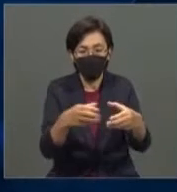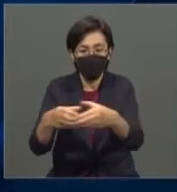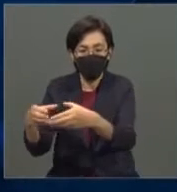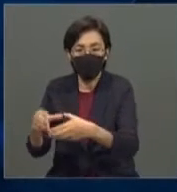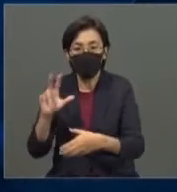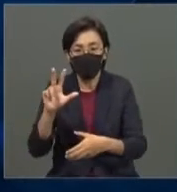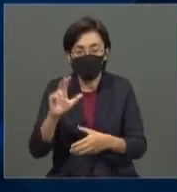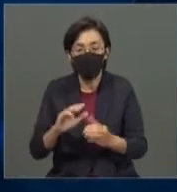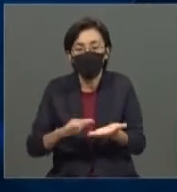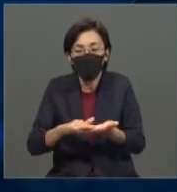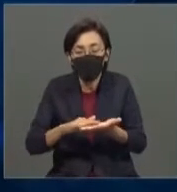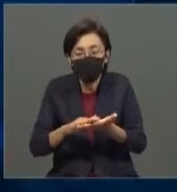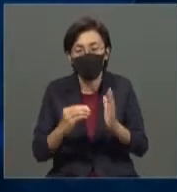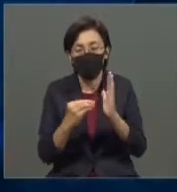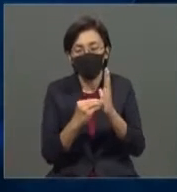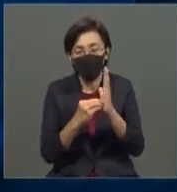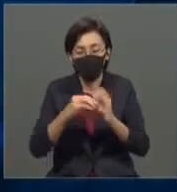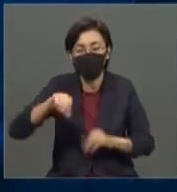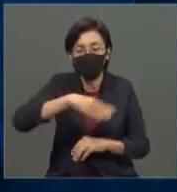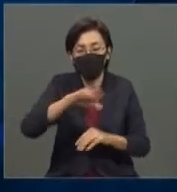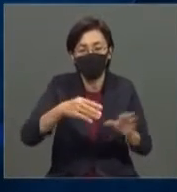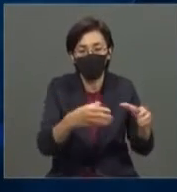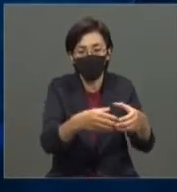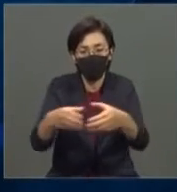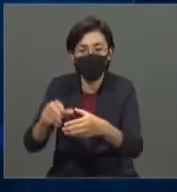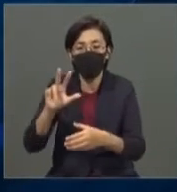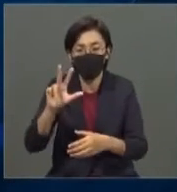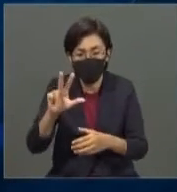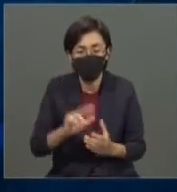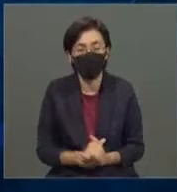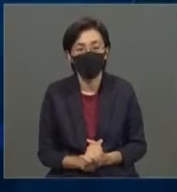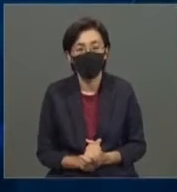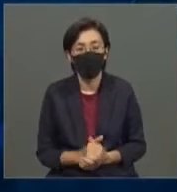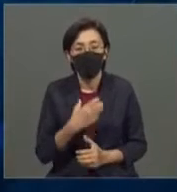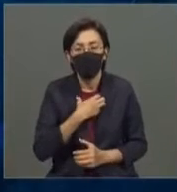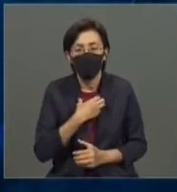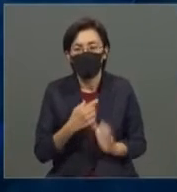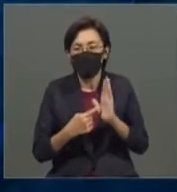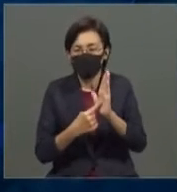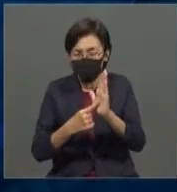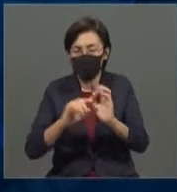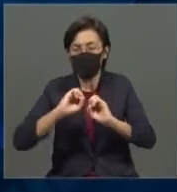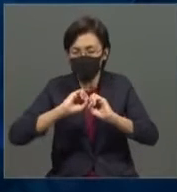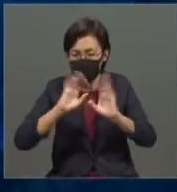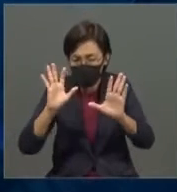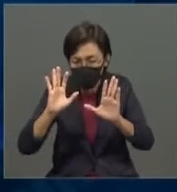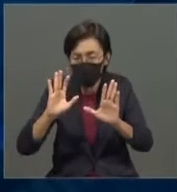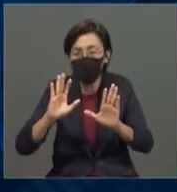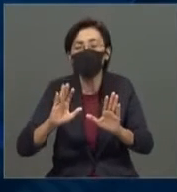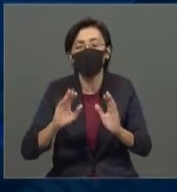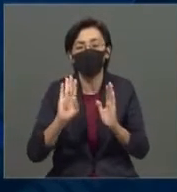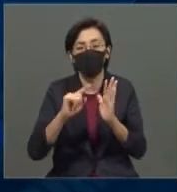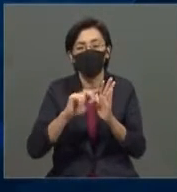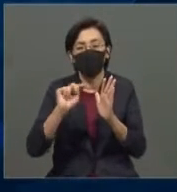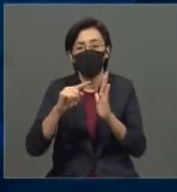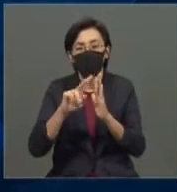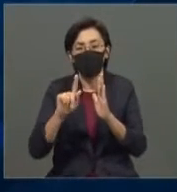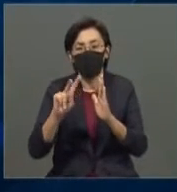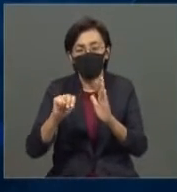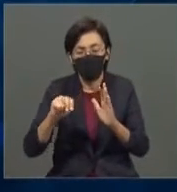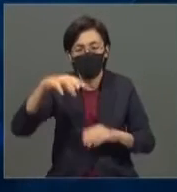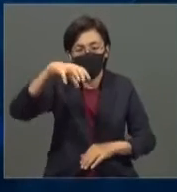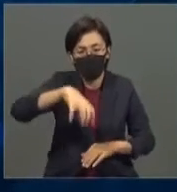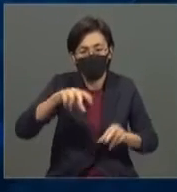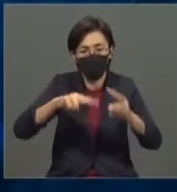ครับเอาประธานโทษกรุงเทพทั้งหมดขึ้นมา3คลัสเตอร์นะครับที่เราจะเน้นให้เห็นในกรุงเทพเหนือคือที่บางเขนคือสถานดูแลผู้สูงอ